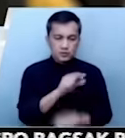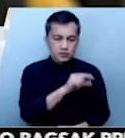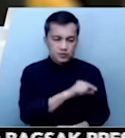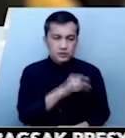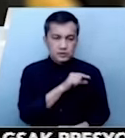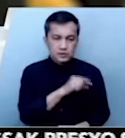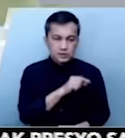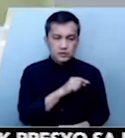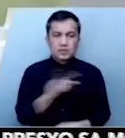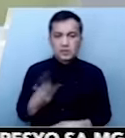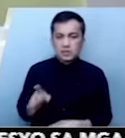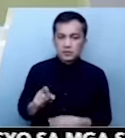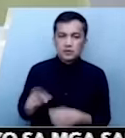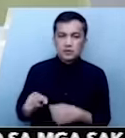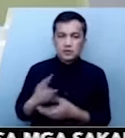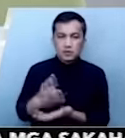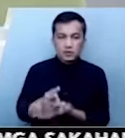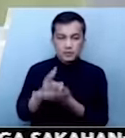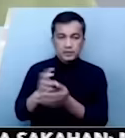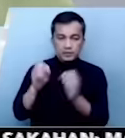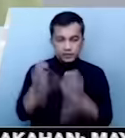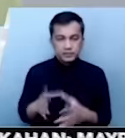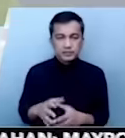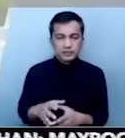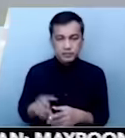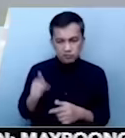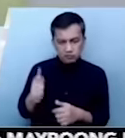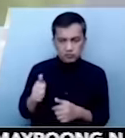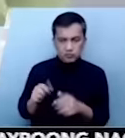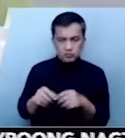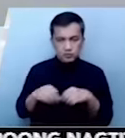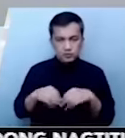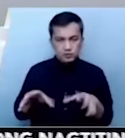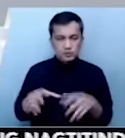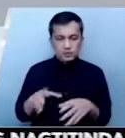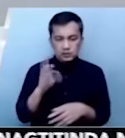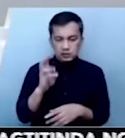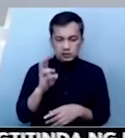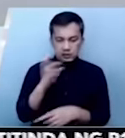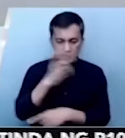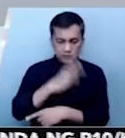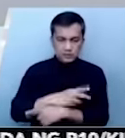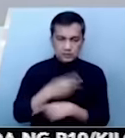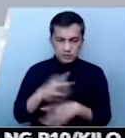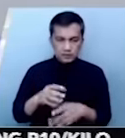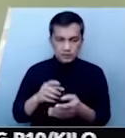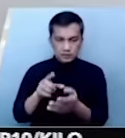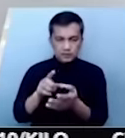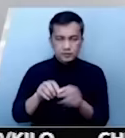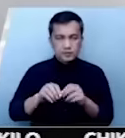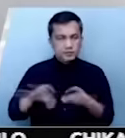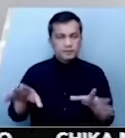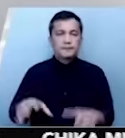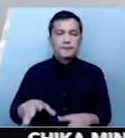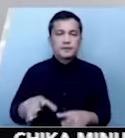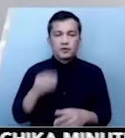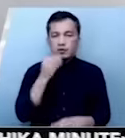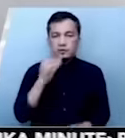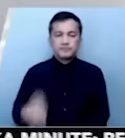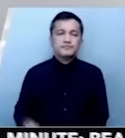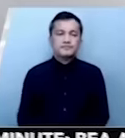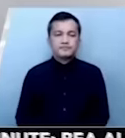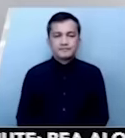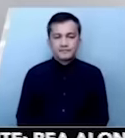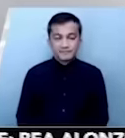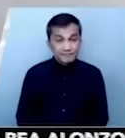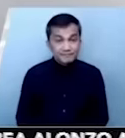guro. Magiging epektibo raw ito 60 araw matapos mailathala ang kautusan. Ikinatuwa naman ng